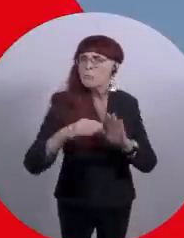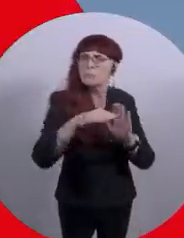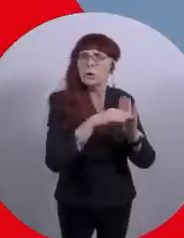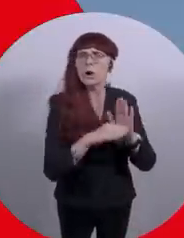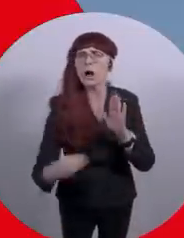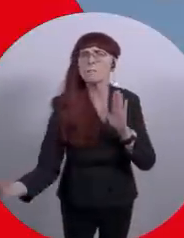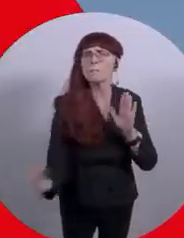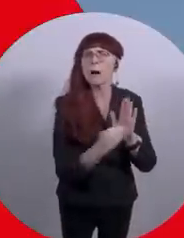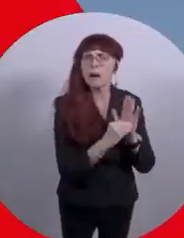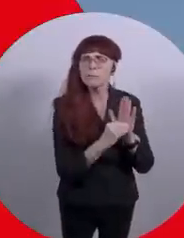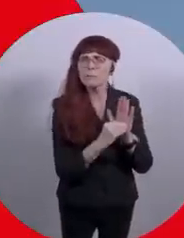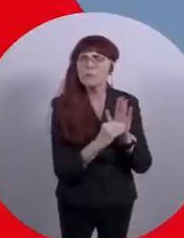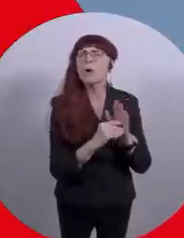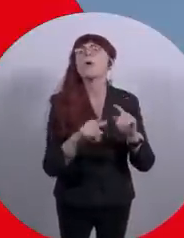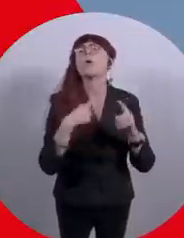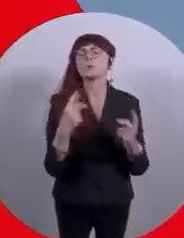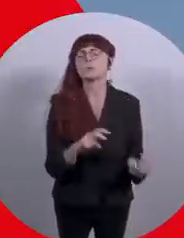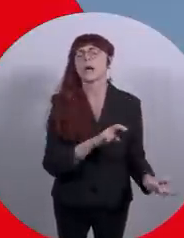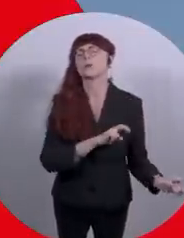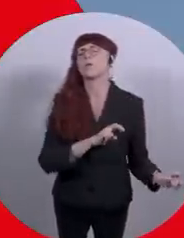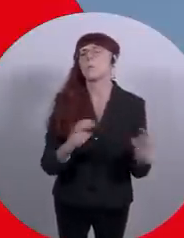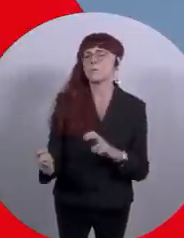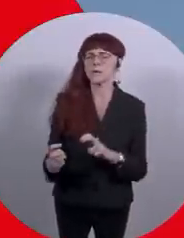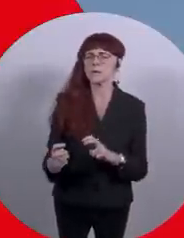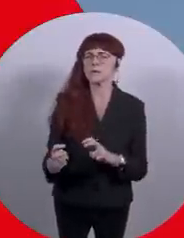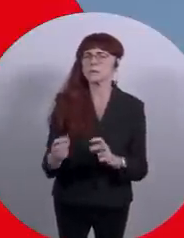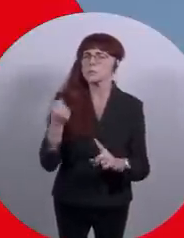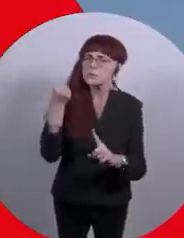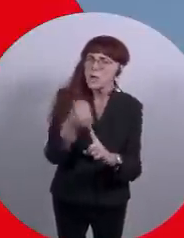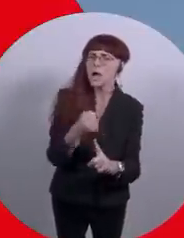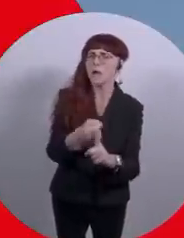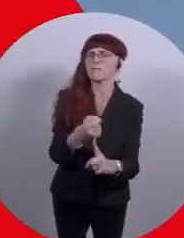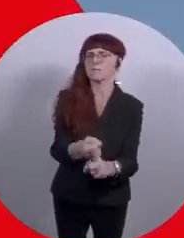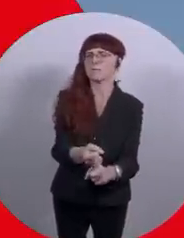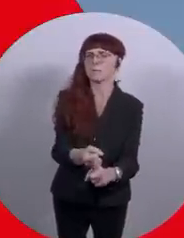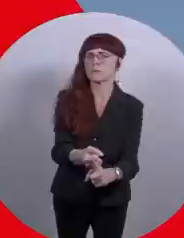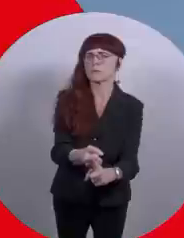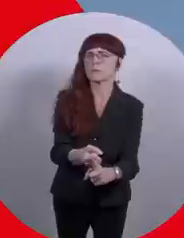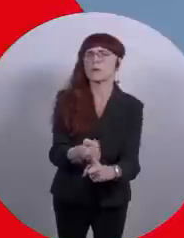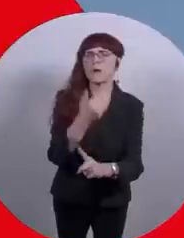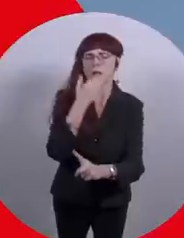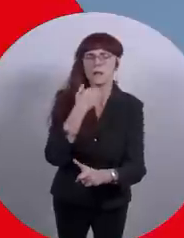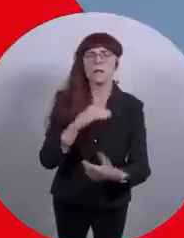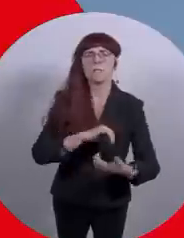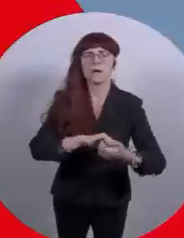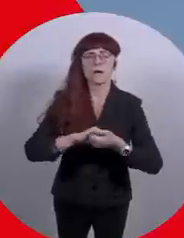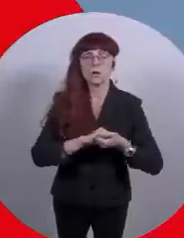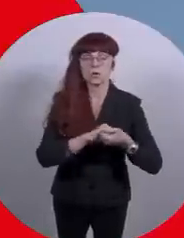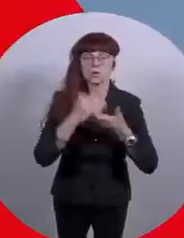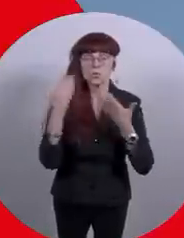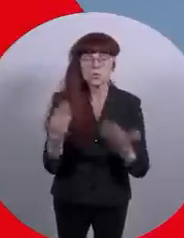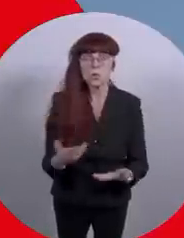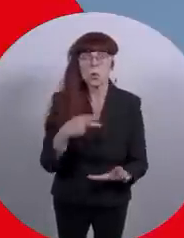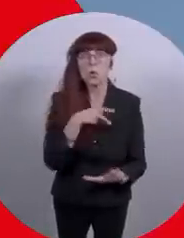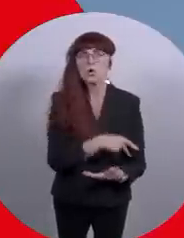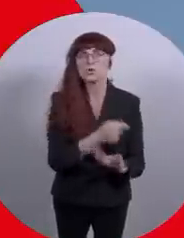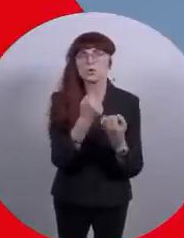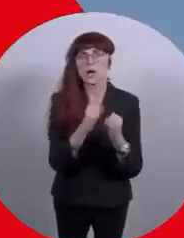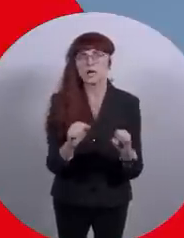gebraucht und dann umgesetzt und erkämpft vom liebe Genossen einen genossen und das und so funktioniert Sozialdemokratie